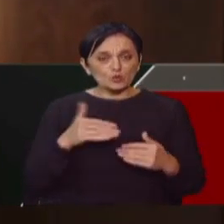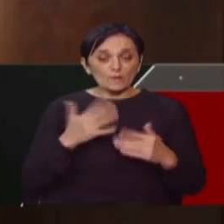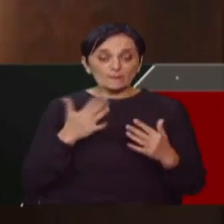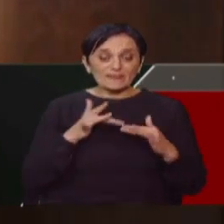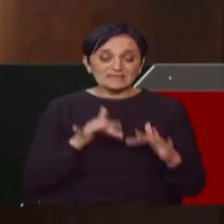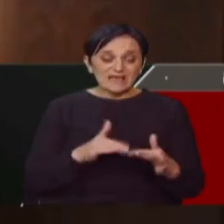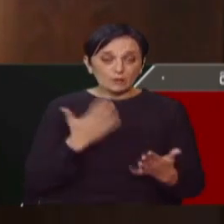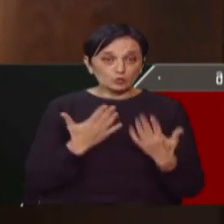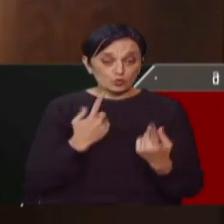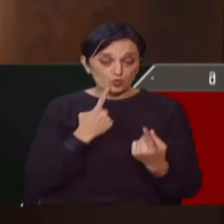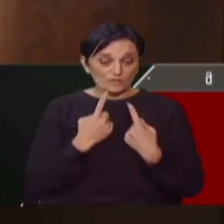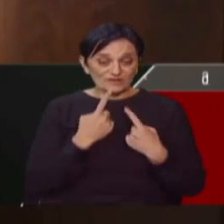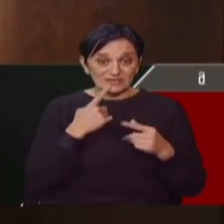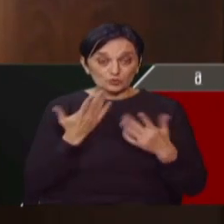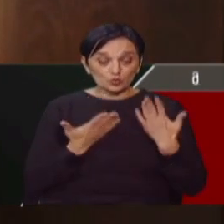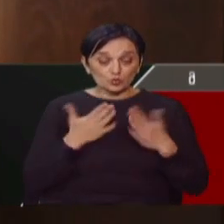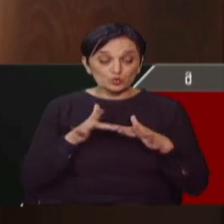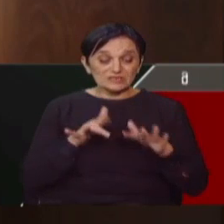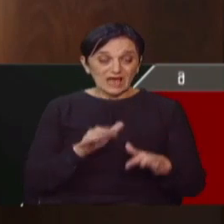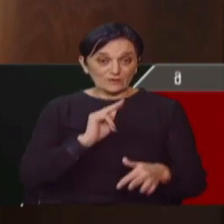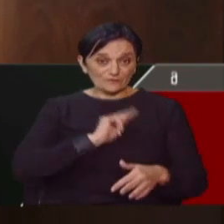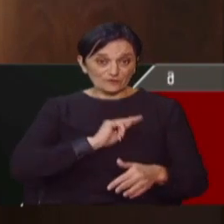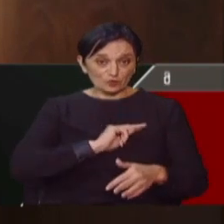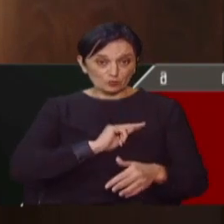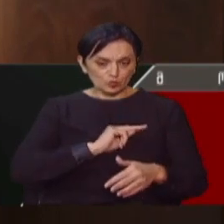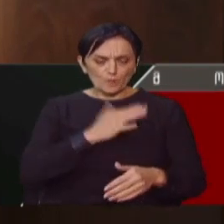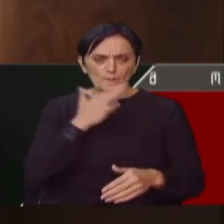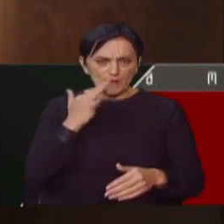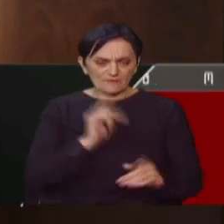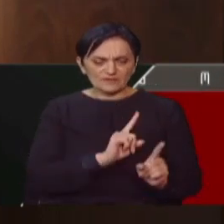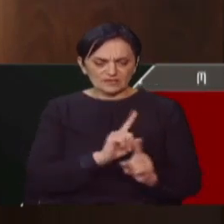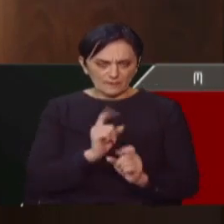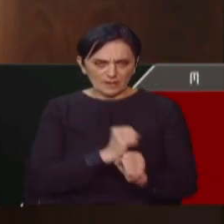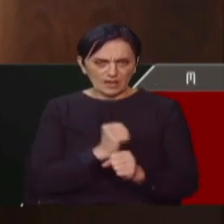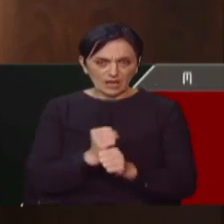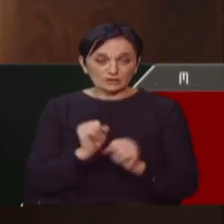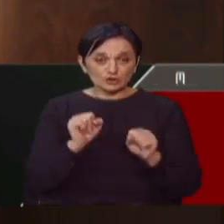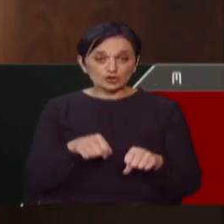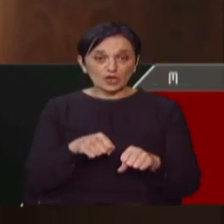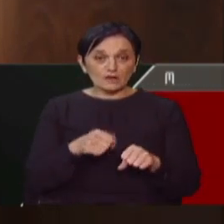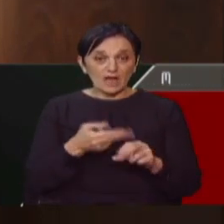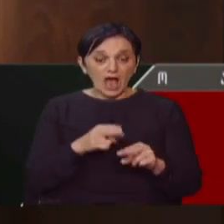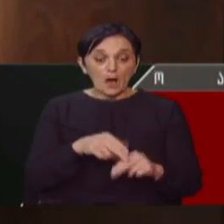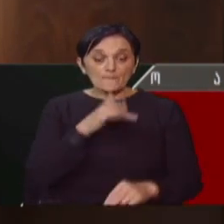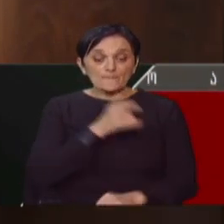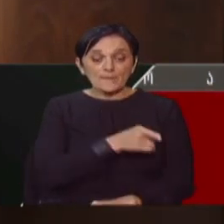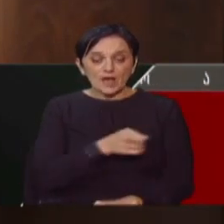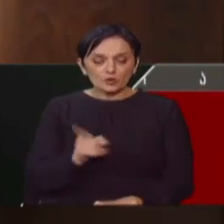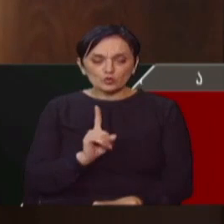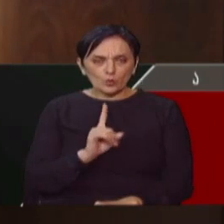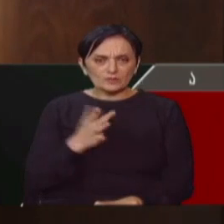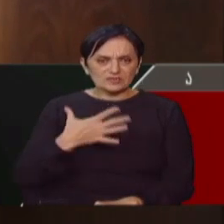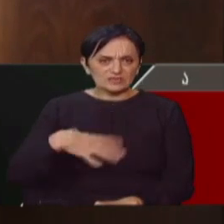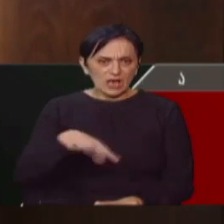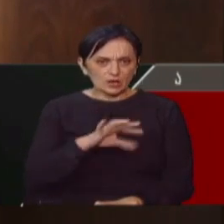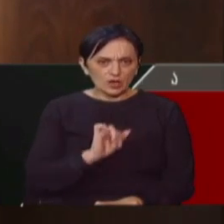თუ ვისაუბრებთ და საქმეზე თუ ვიმუშავებთ, ძალიან ბევრი რამის გაკეთება შეიძლება ამ პერიოდში იმისათვის, რომ